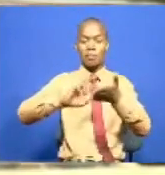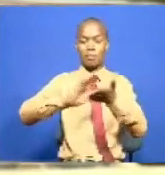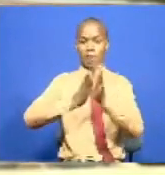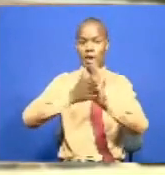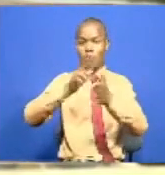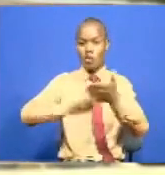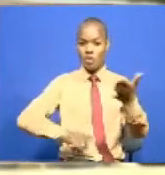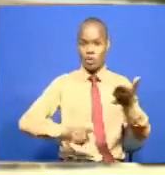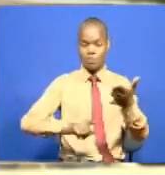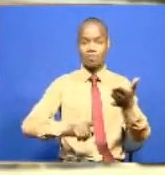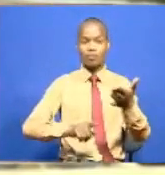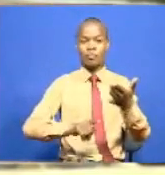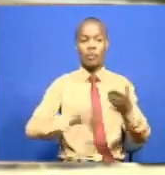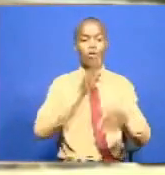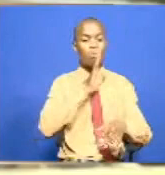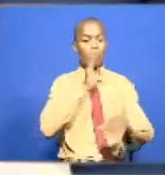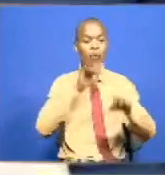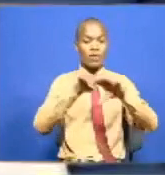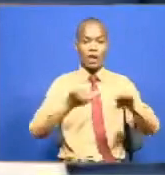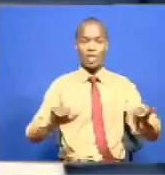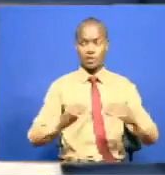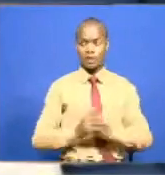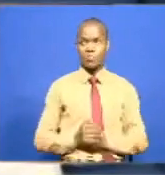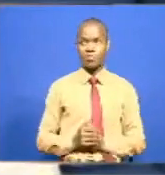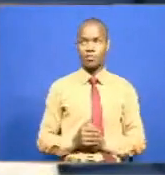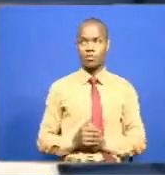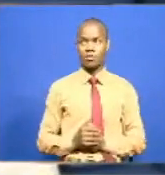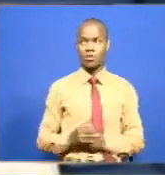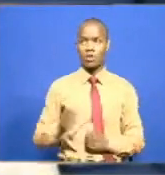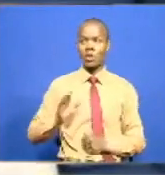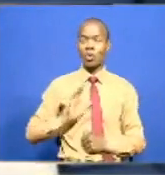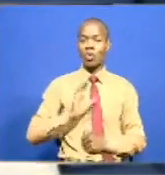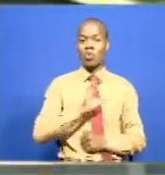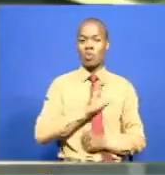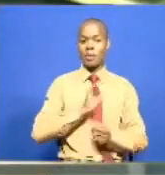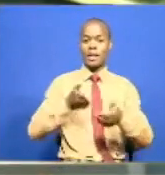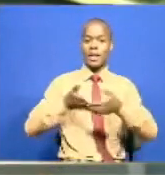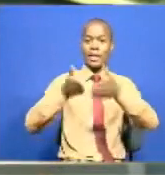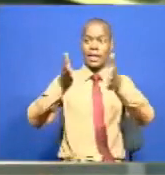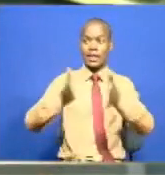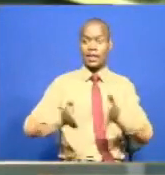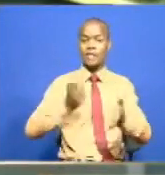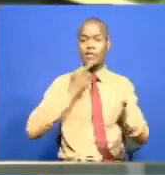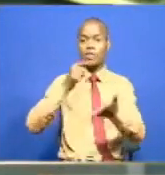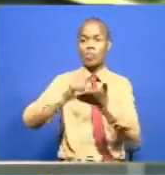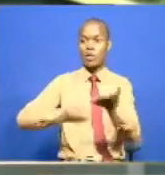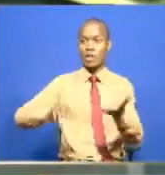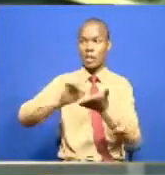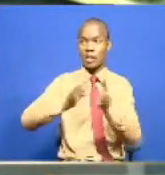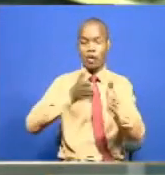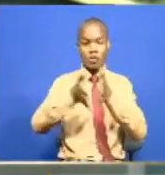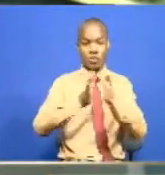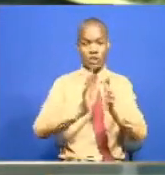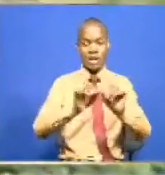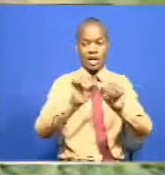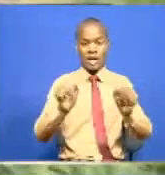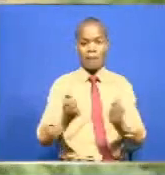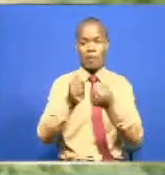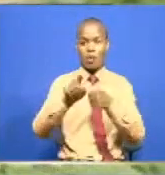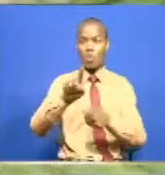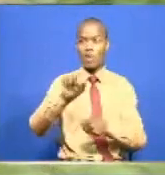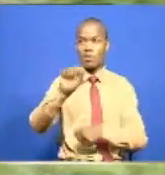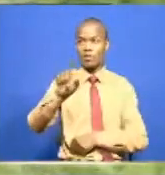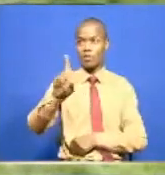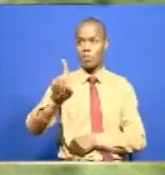kwanza, naomba National Land Commission isikie hiyo. The community leader claimed the church started subdividing the 151 acres